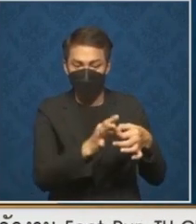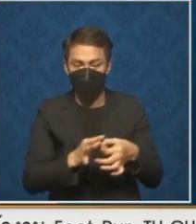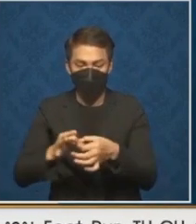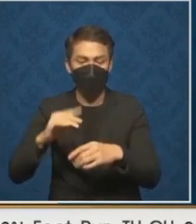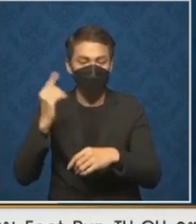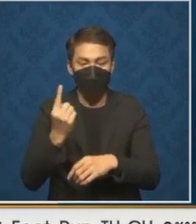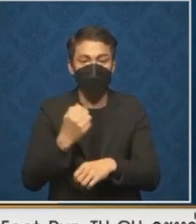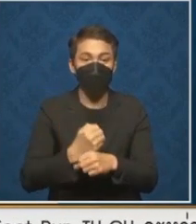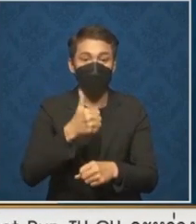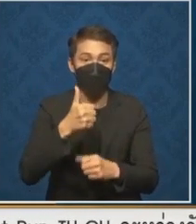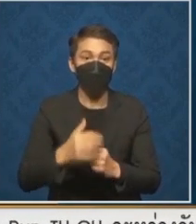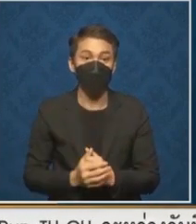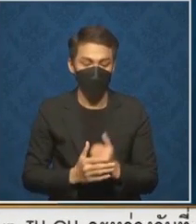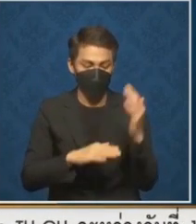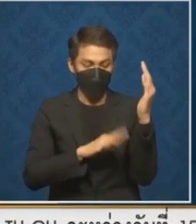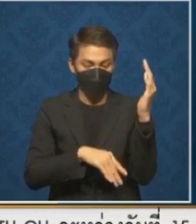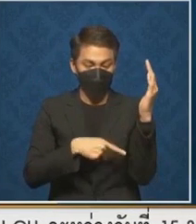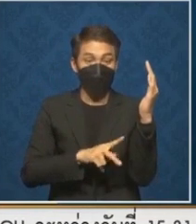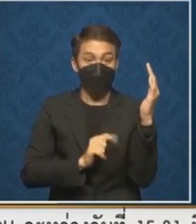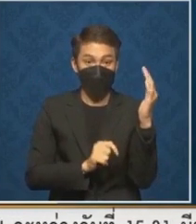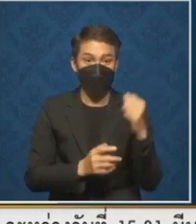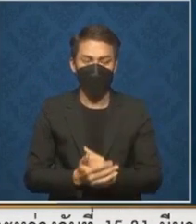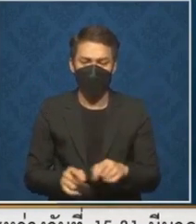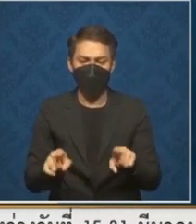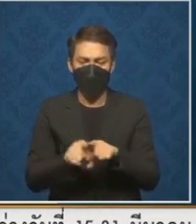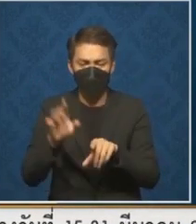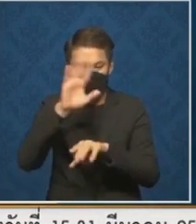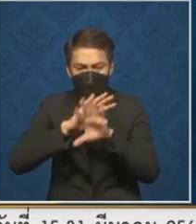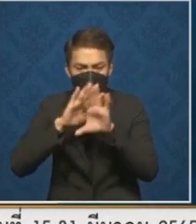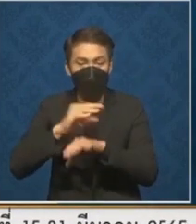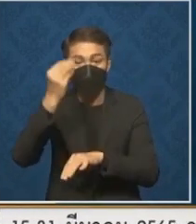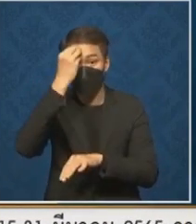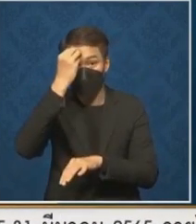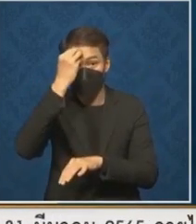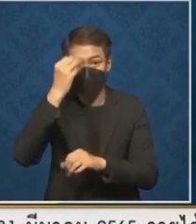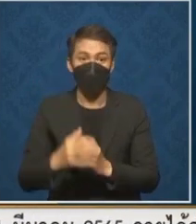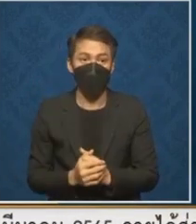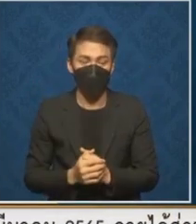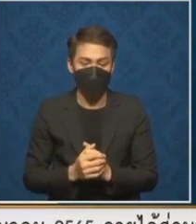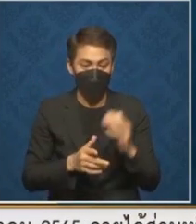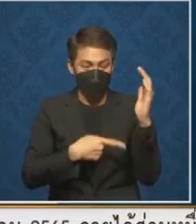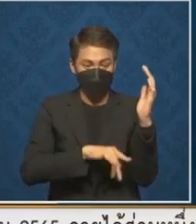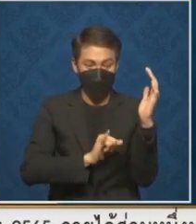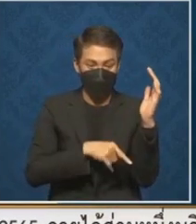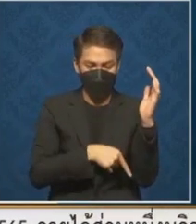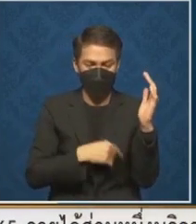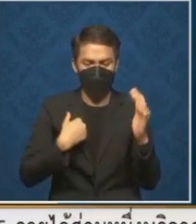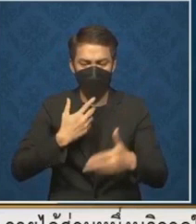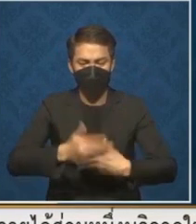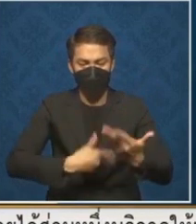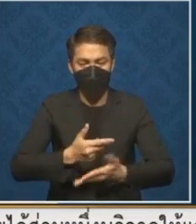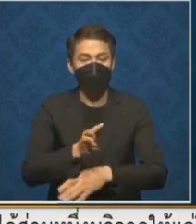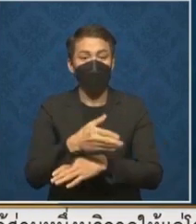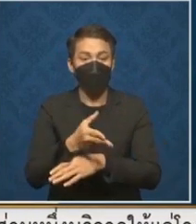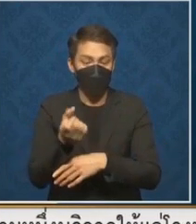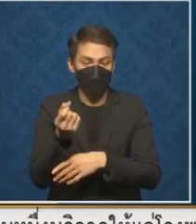โยงกันเข้ามาผมมองปัตตนีเหมือนชิกิจิทญี่ปุ่นนะครัตองบอกปัตนีเนี่ย มีตลดค้ากลางปา